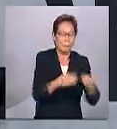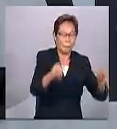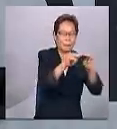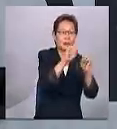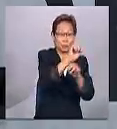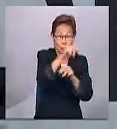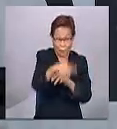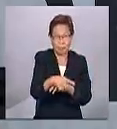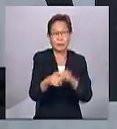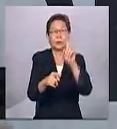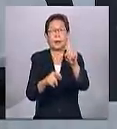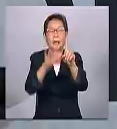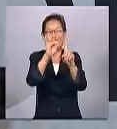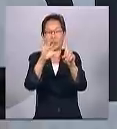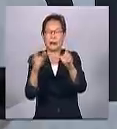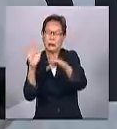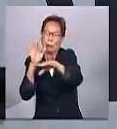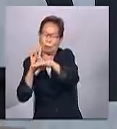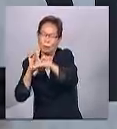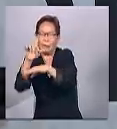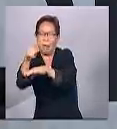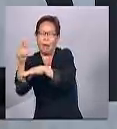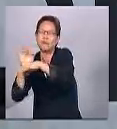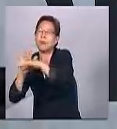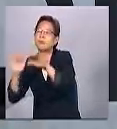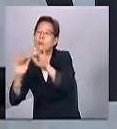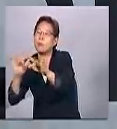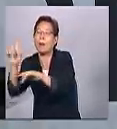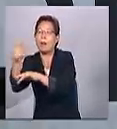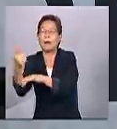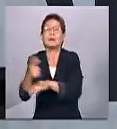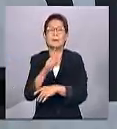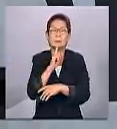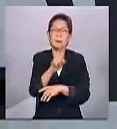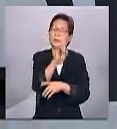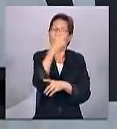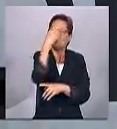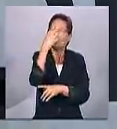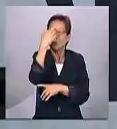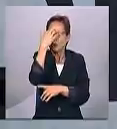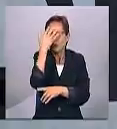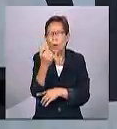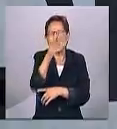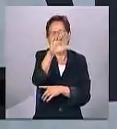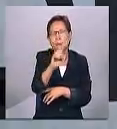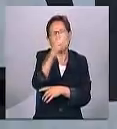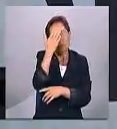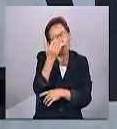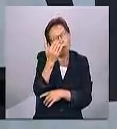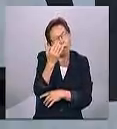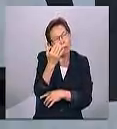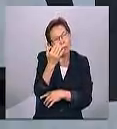185 kes kontak rapat dengan yang lain-lain. Jadi memang antara salah satu sebab 50%